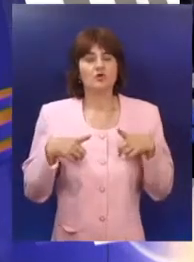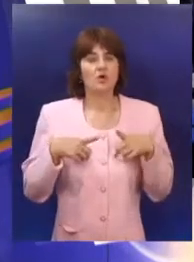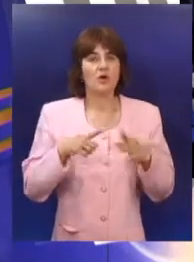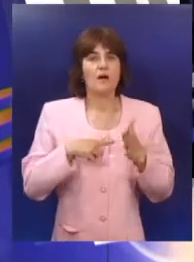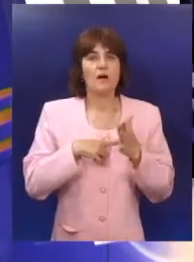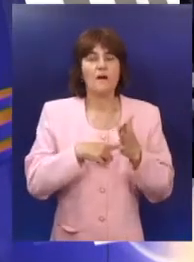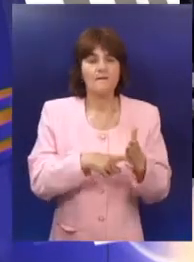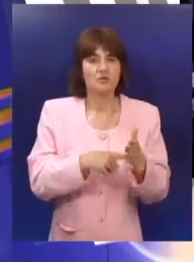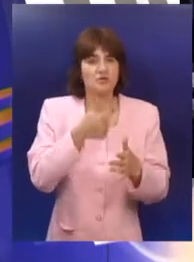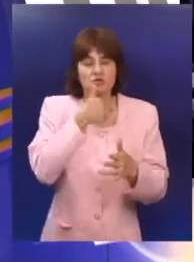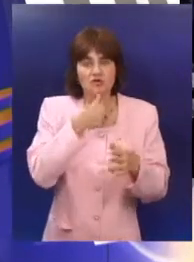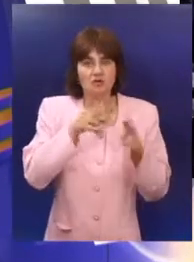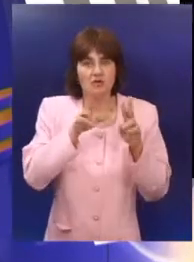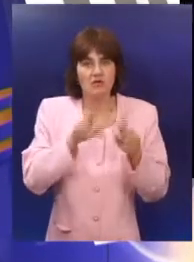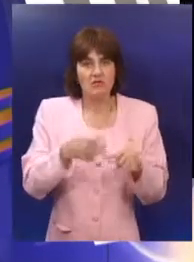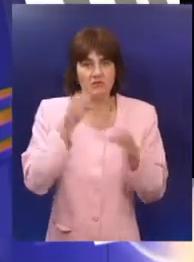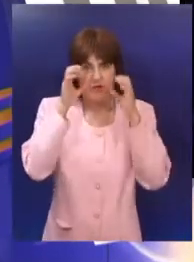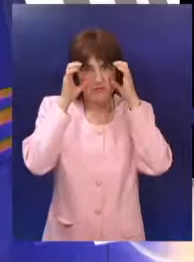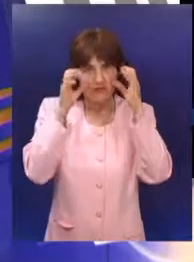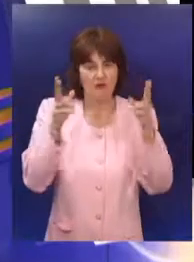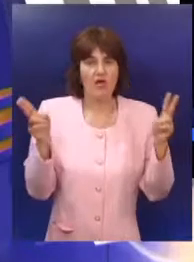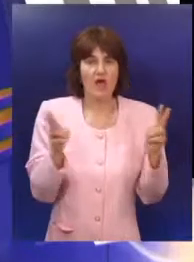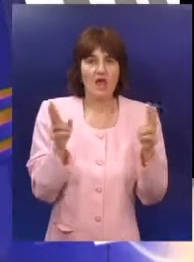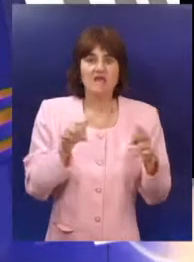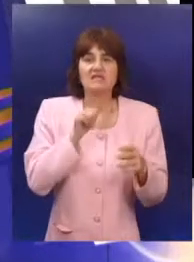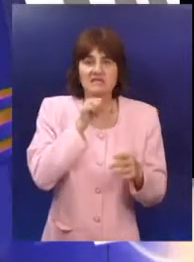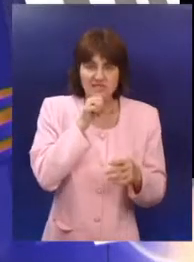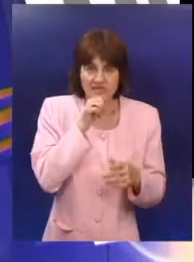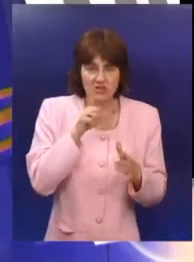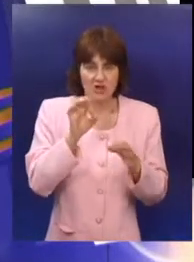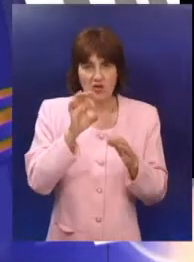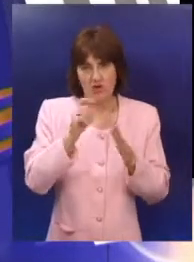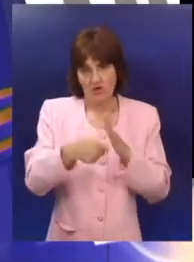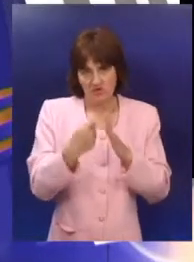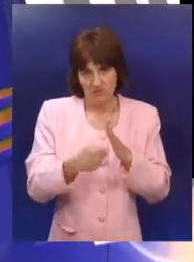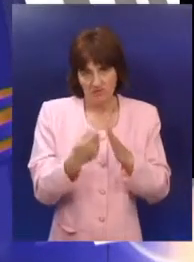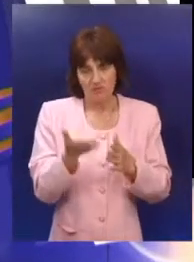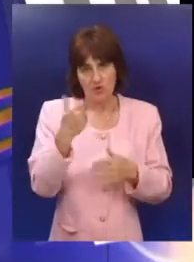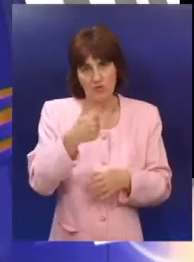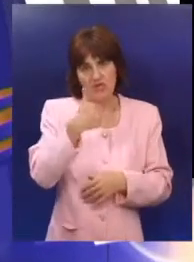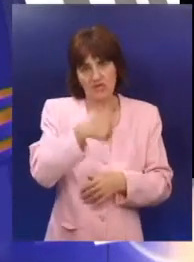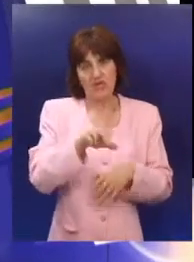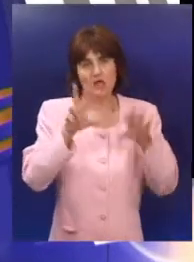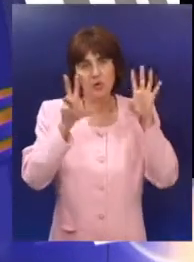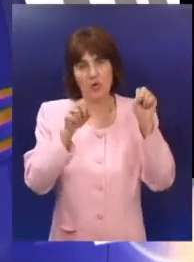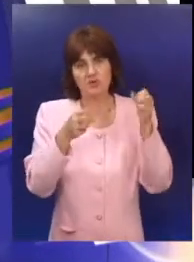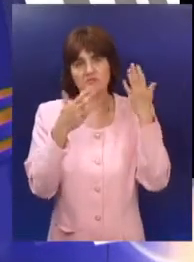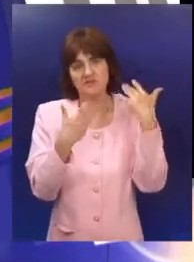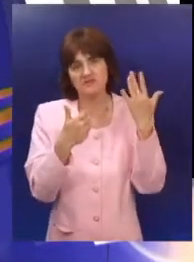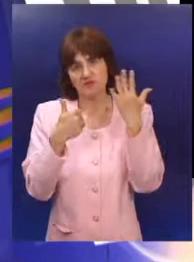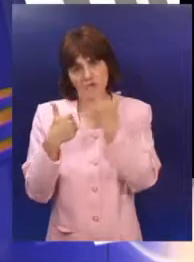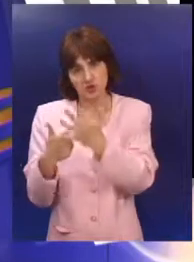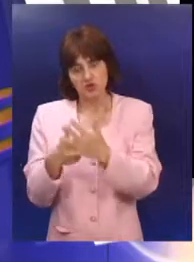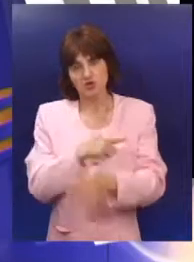očekuju radionice, promocije dve nove festivalske publikacije, kratka istorija vojvođanske kinematografije od 1896.